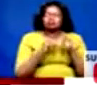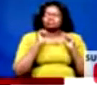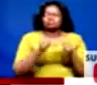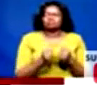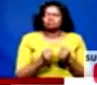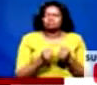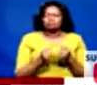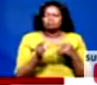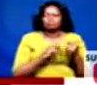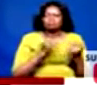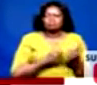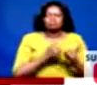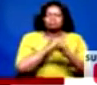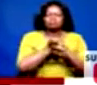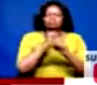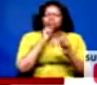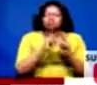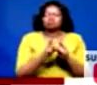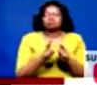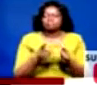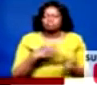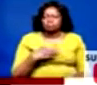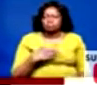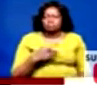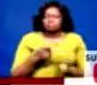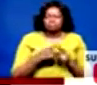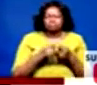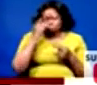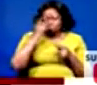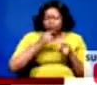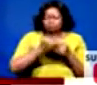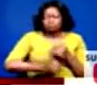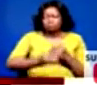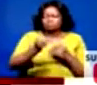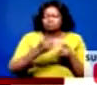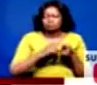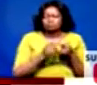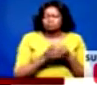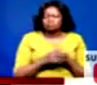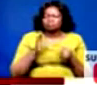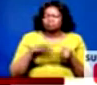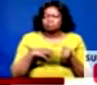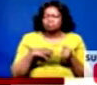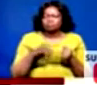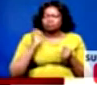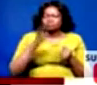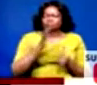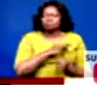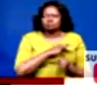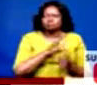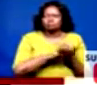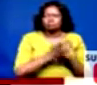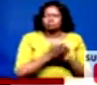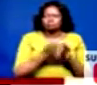na kutulindia ndugu zetu. Na ninajua sasa kuanzia leo itakuwa ina wakina mama wanafaidika bila kuangalia